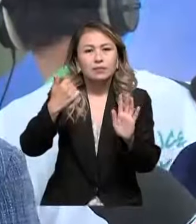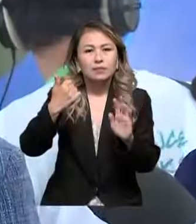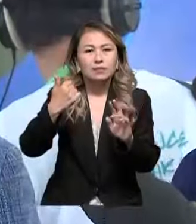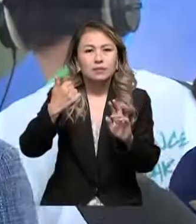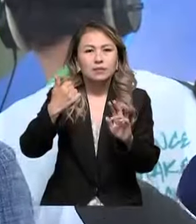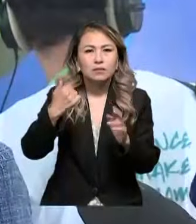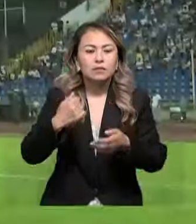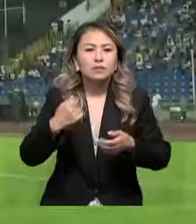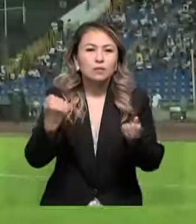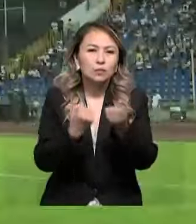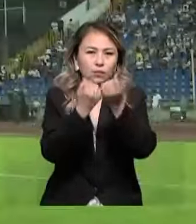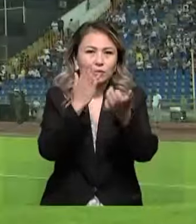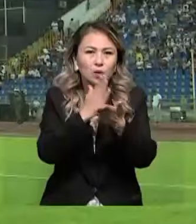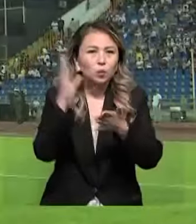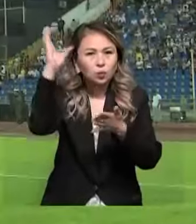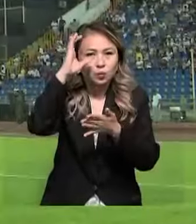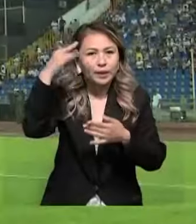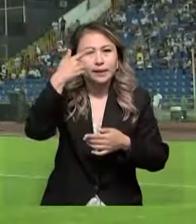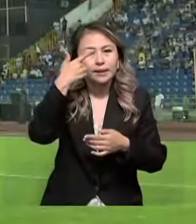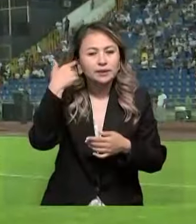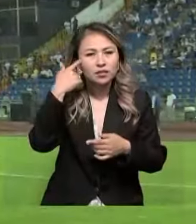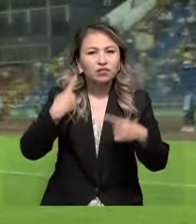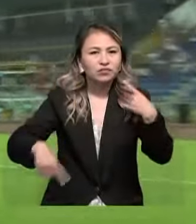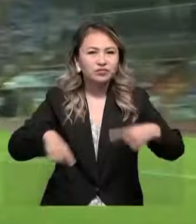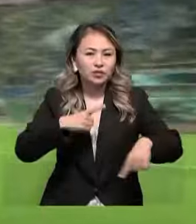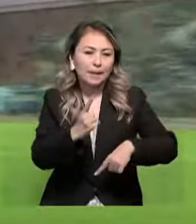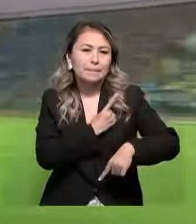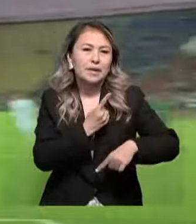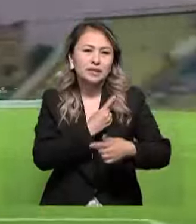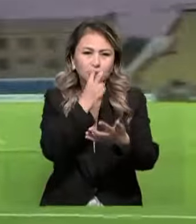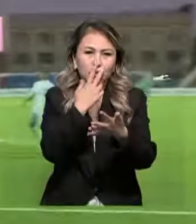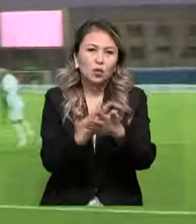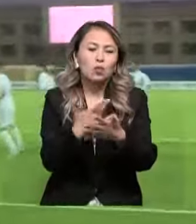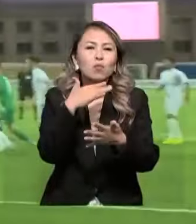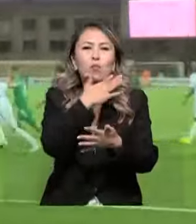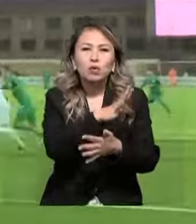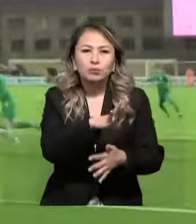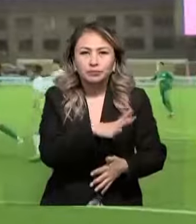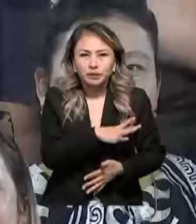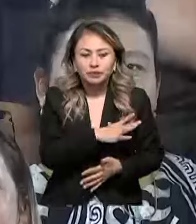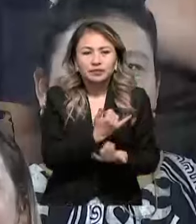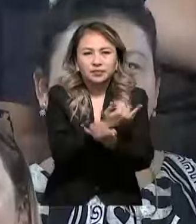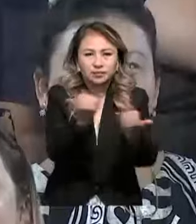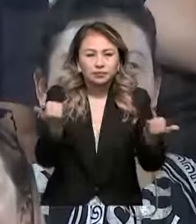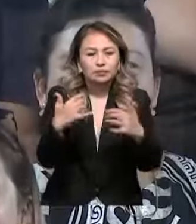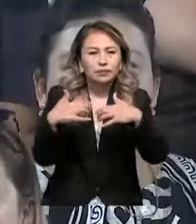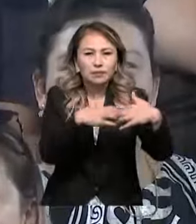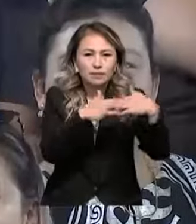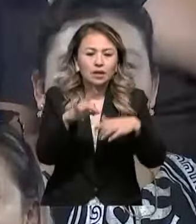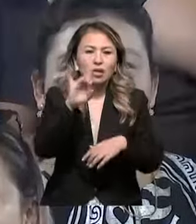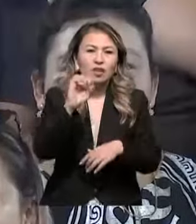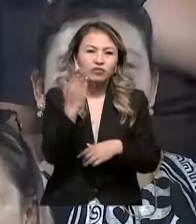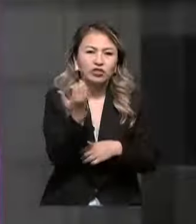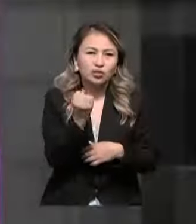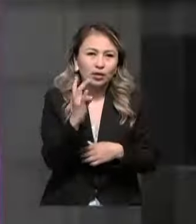жобаны қолдап тұр. Өзбекстан мен Қырғызстан футболшылары асқан шеберлік көрсетіп, көпшілікті тәнті етті. Асат Артыс ойынға атақты Равшан